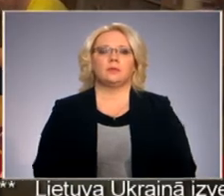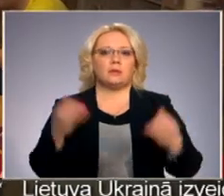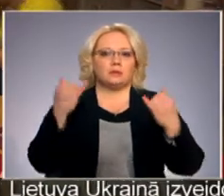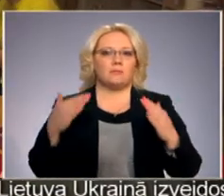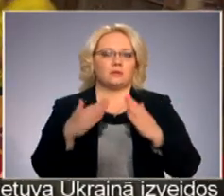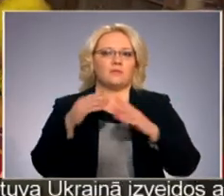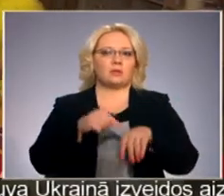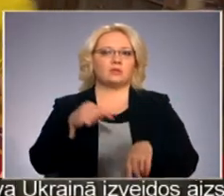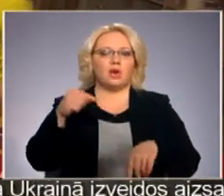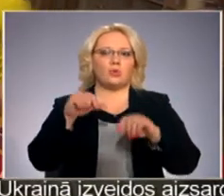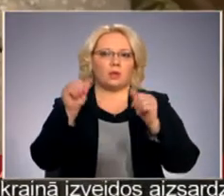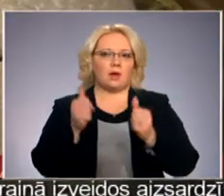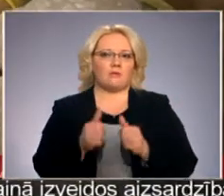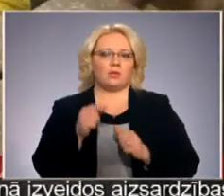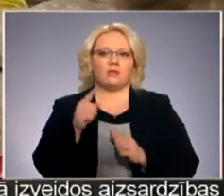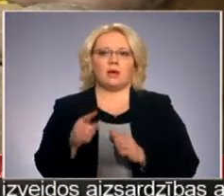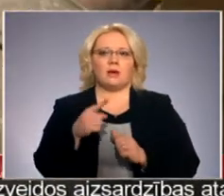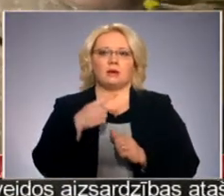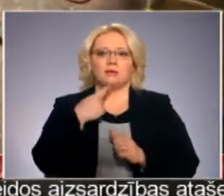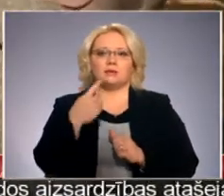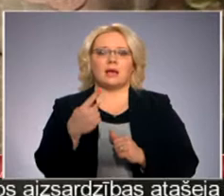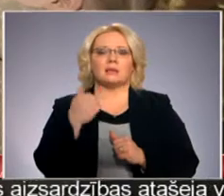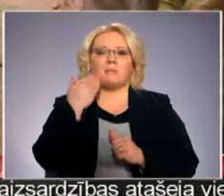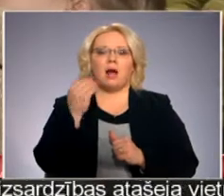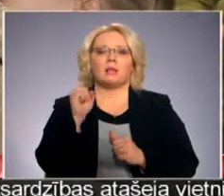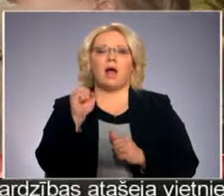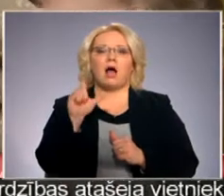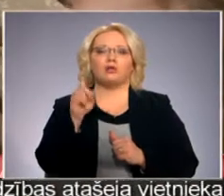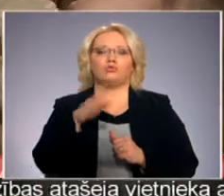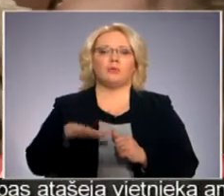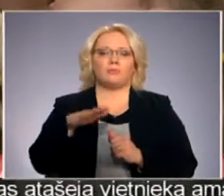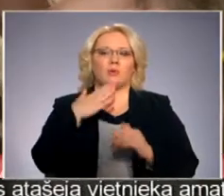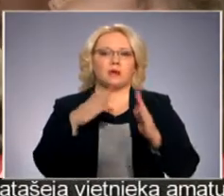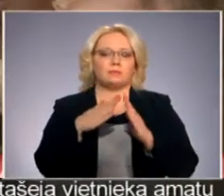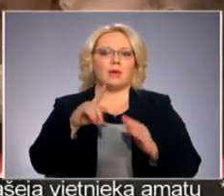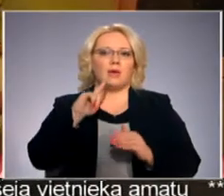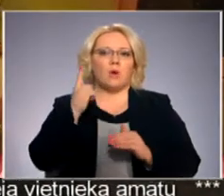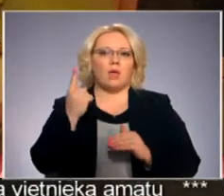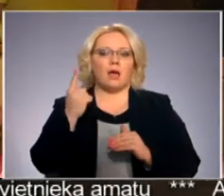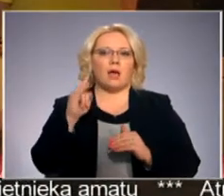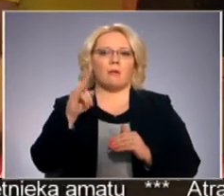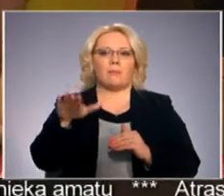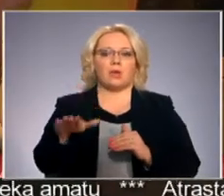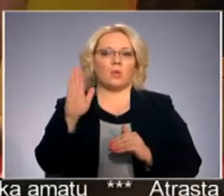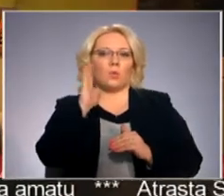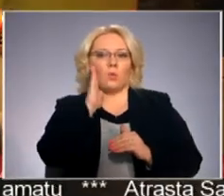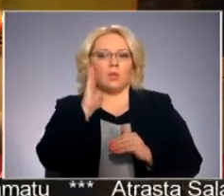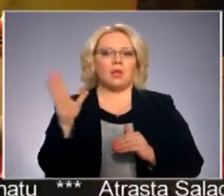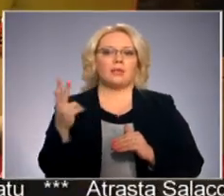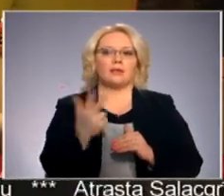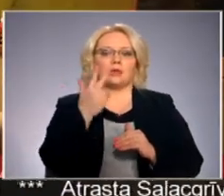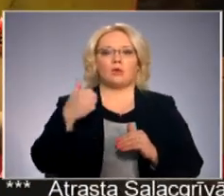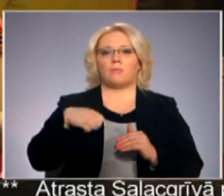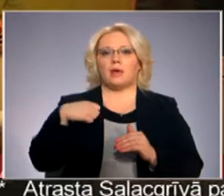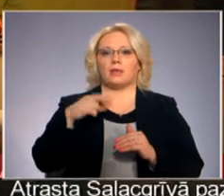Ziemassvētku sajūta ir jāveido, tā aizsakās Baltalkšņu ģimene no Rēzeknes. Kamēr jaunākā ģimenes atvasa Eva vēl guļ, kopā ar 3-gadīgo